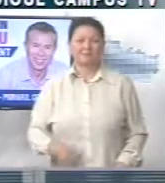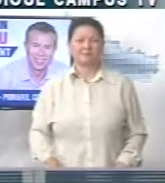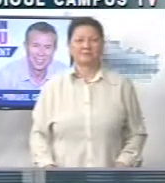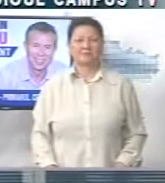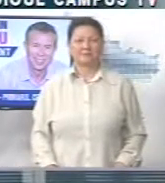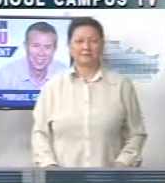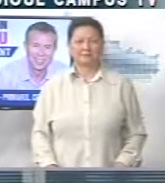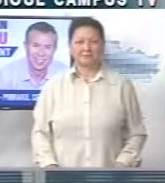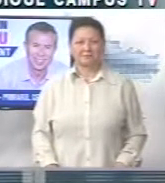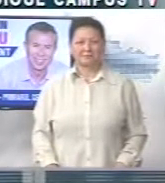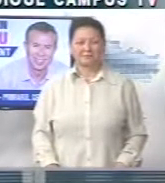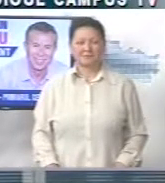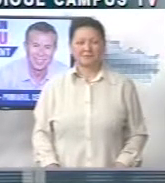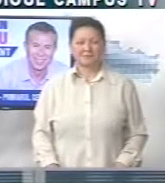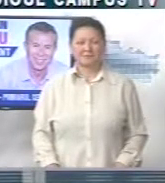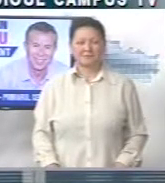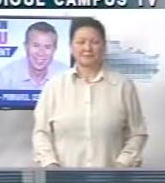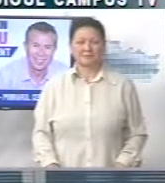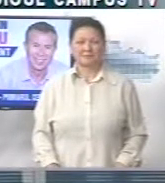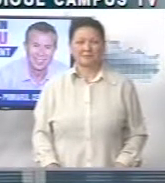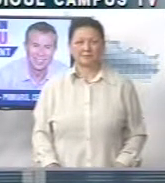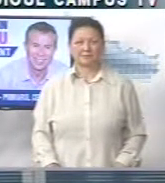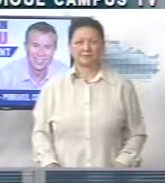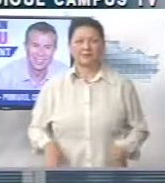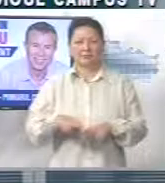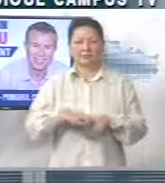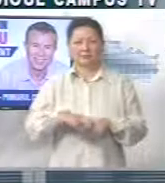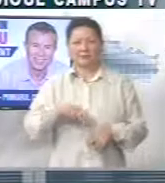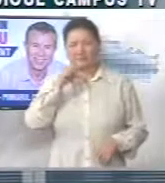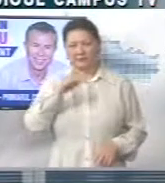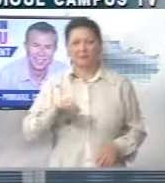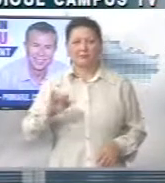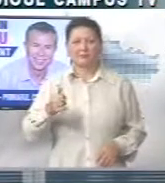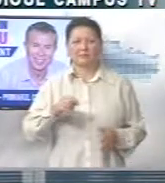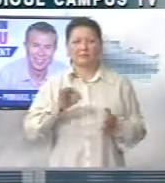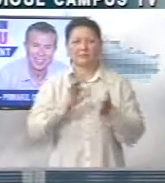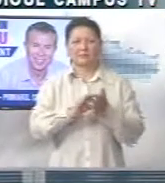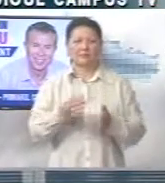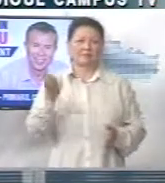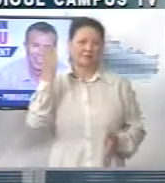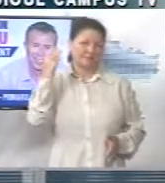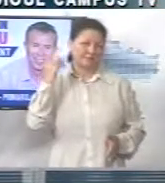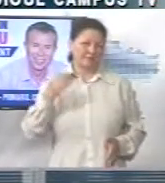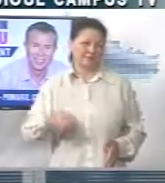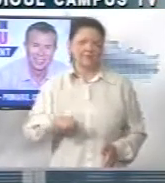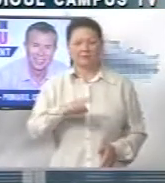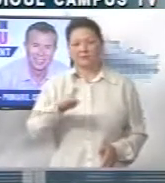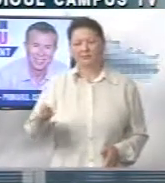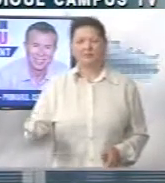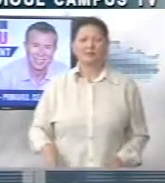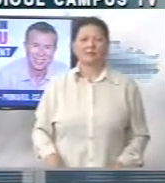Până la urmă, sigur că, așa cum am spus și data trecută, fiecare dintre noi putem veni aici și întinde